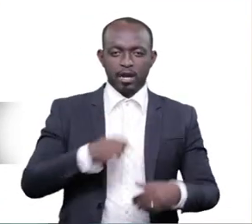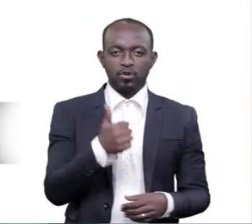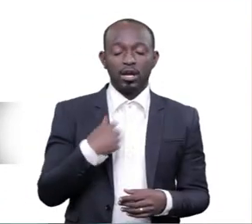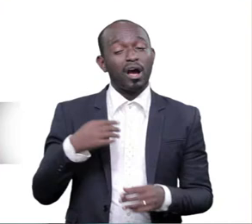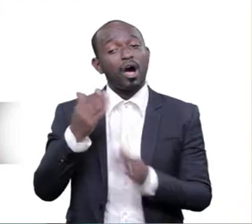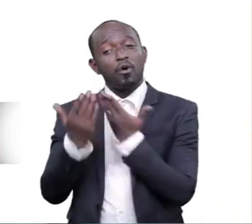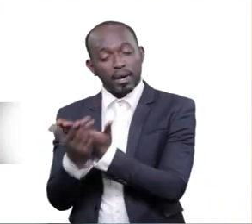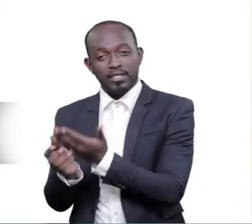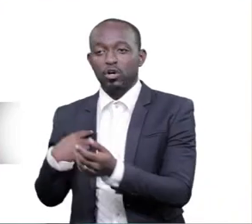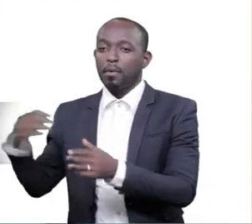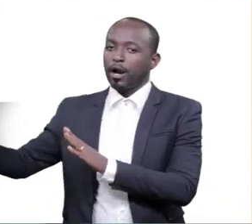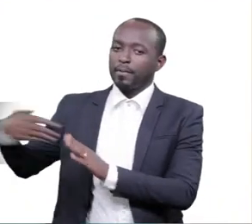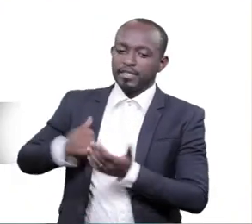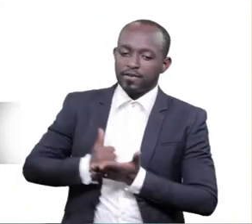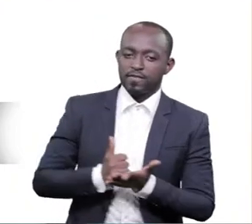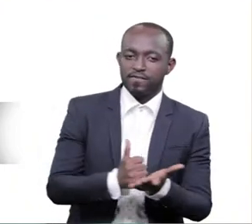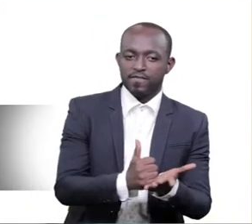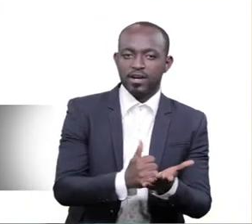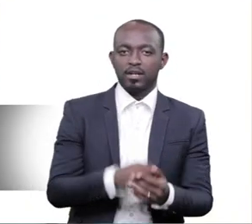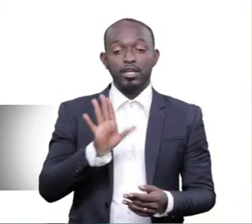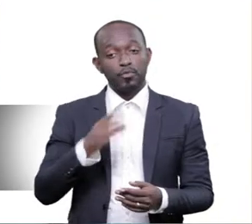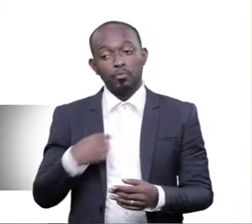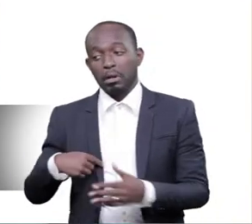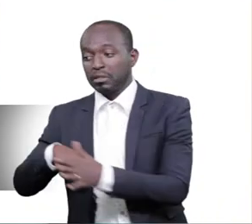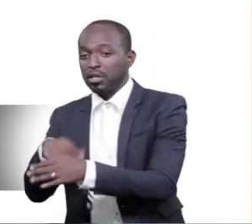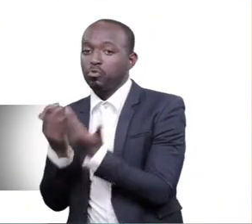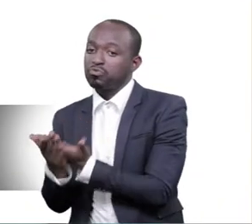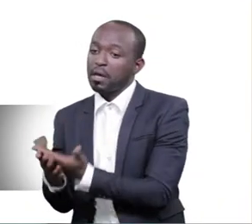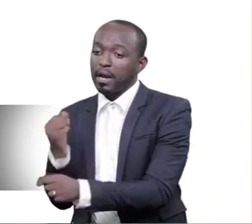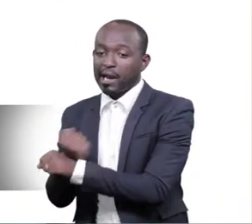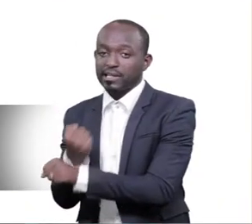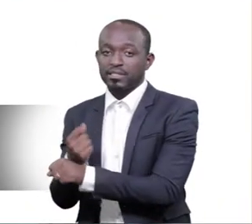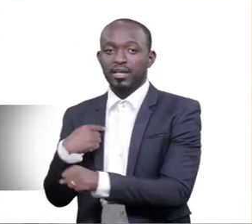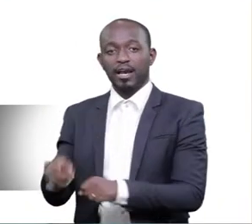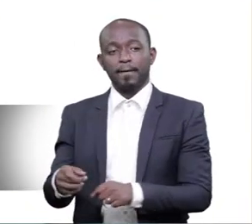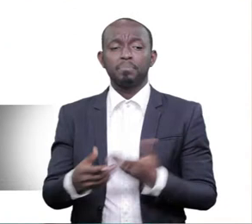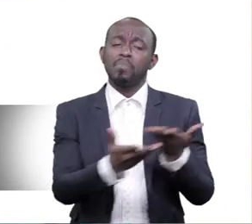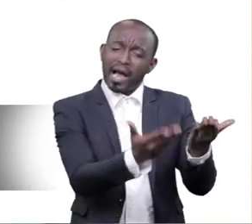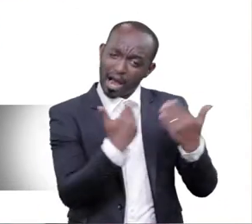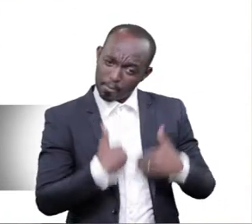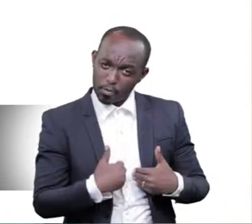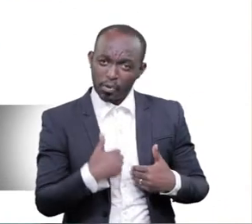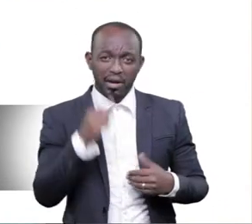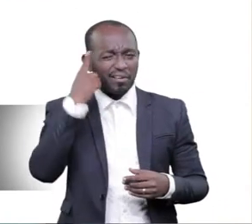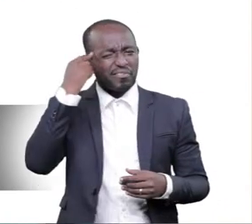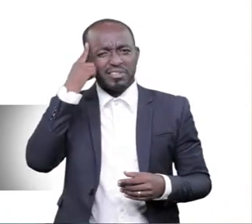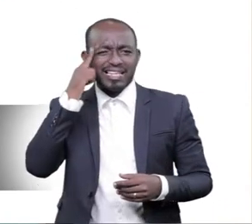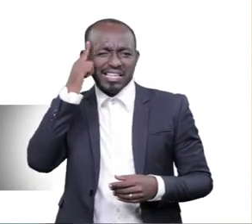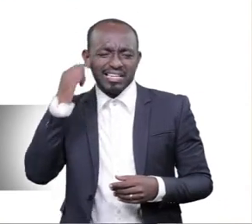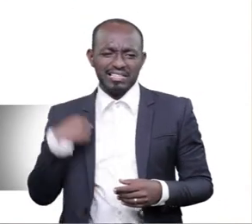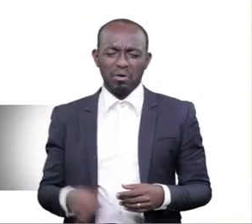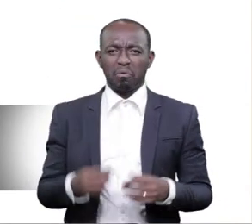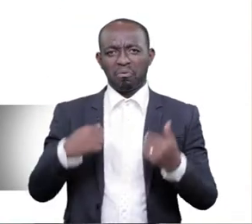kutuba hafi niba umuntu agiye gusaba akazi agahabwe atitawe ko abana na virus itera sida niba umwana agiye kujya kwiga mu